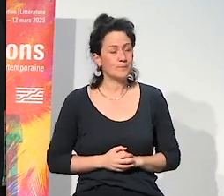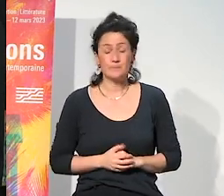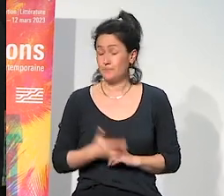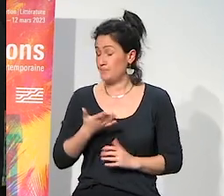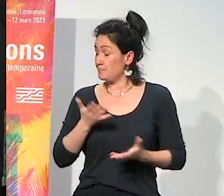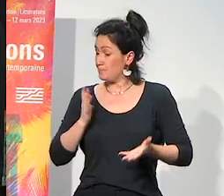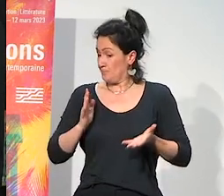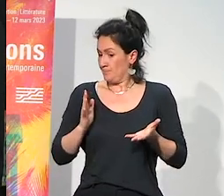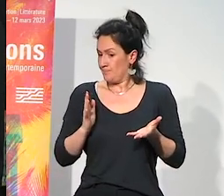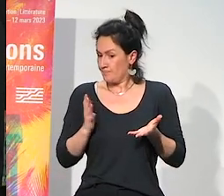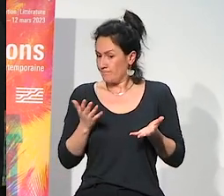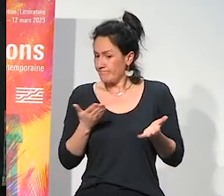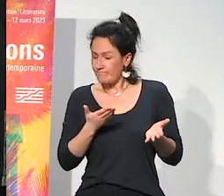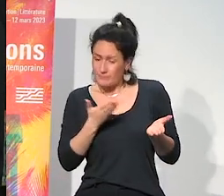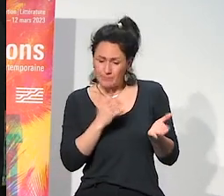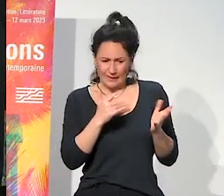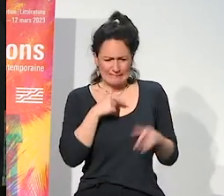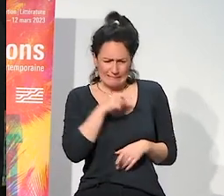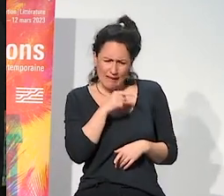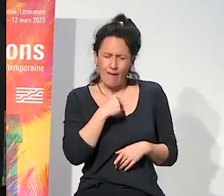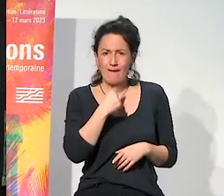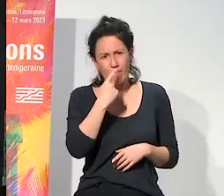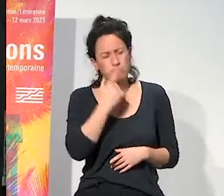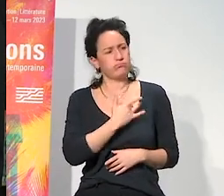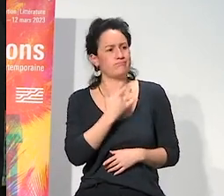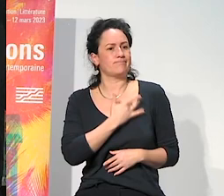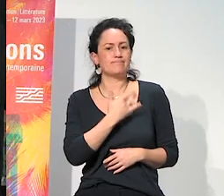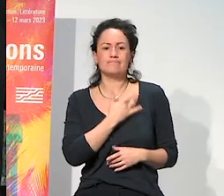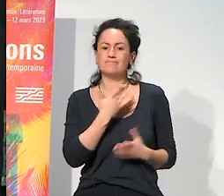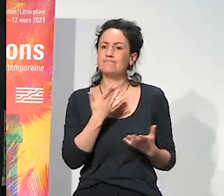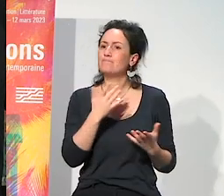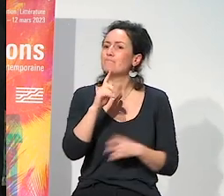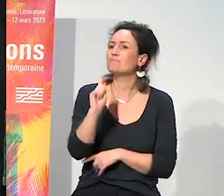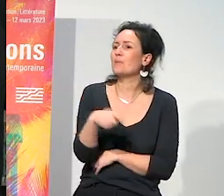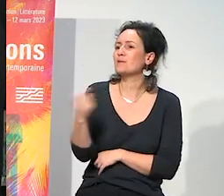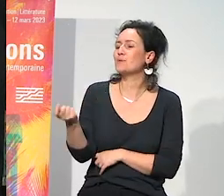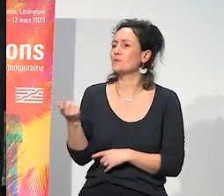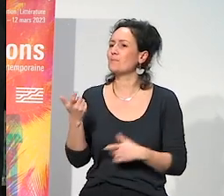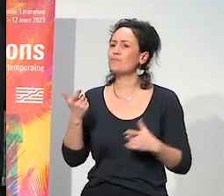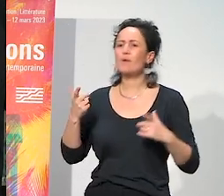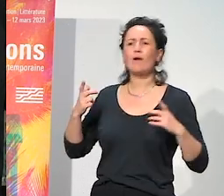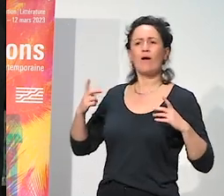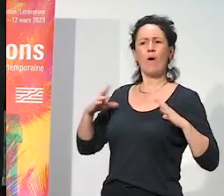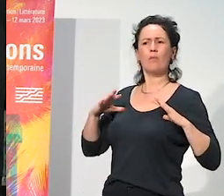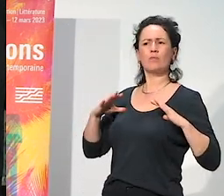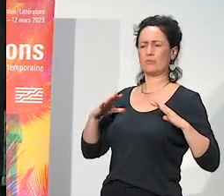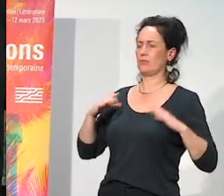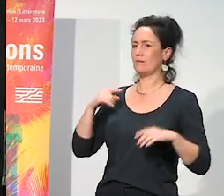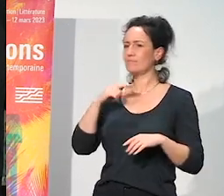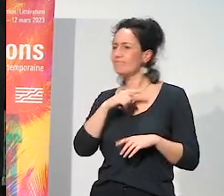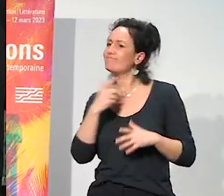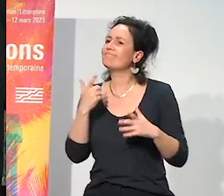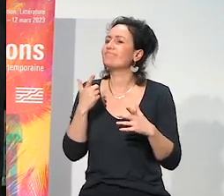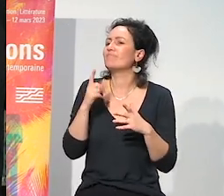c'est peut-être ce qui m'intéresse le plus. Mais c'est évidemment que Hollywood met à l'œuvre une